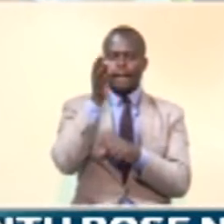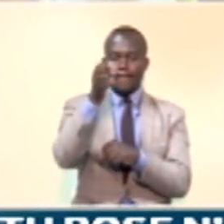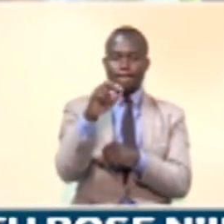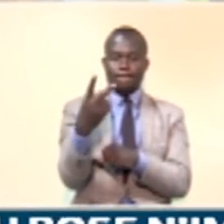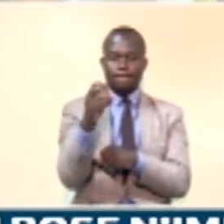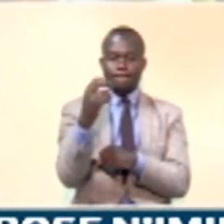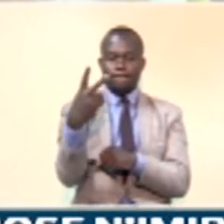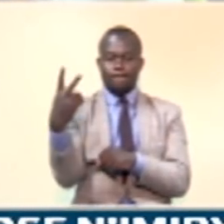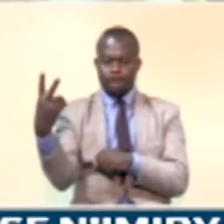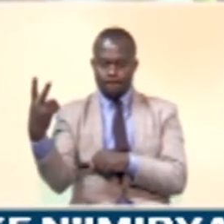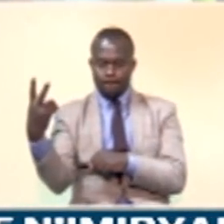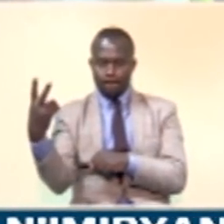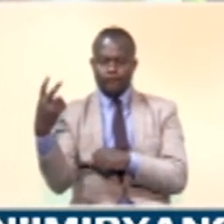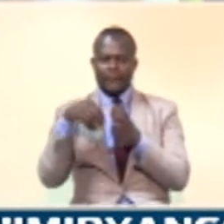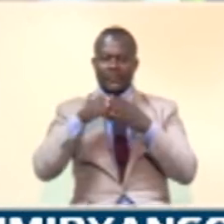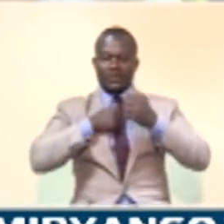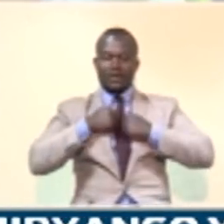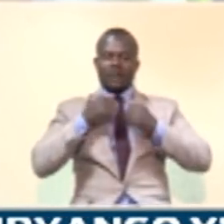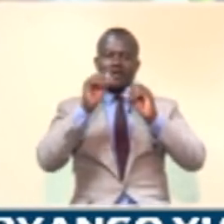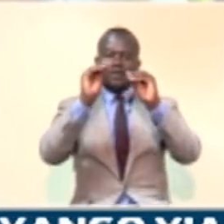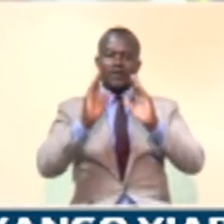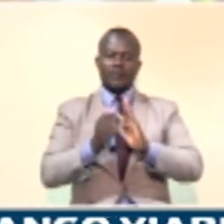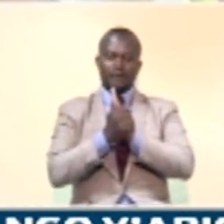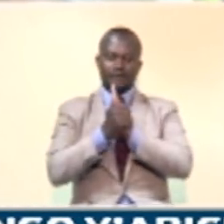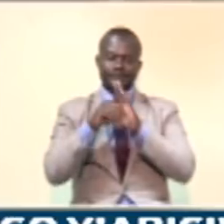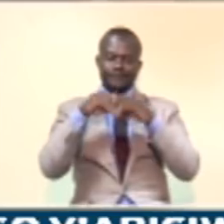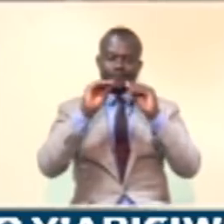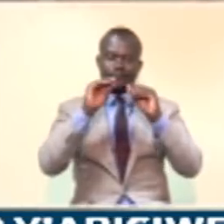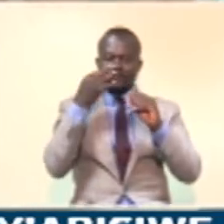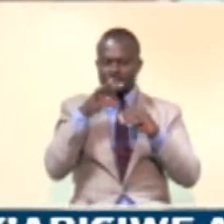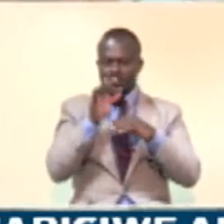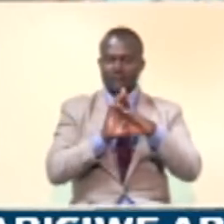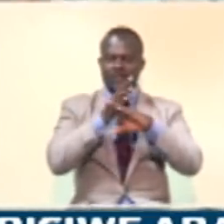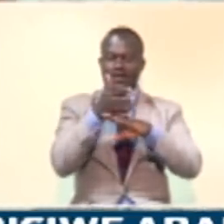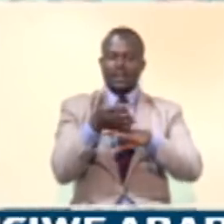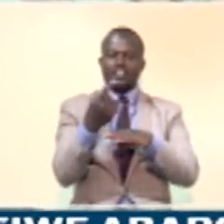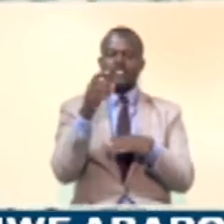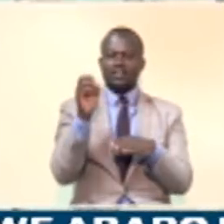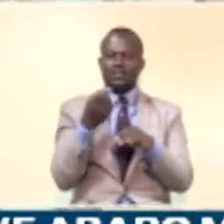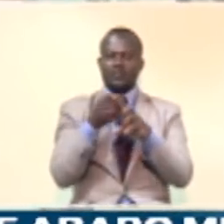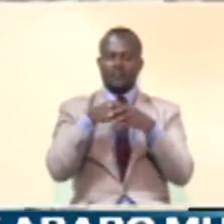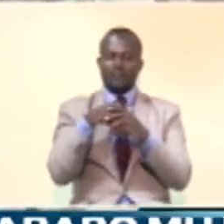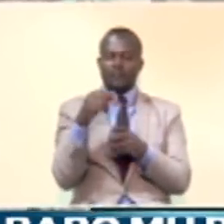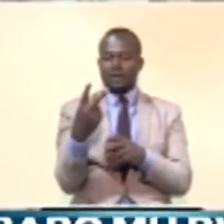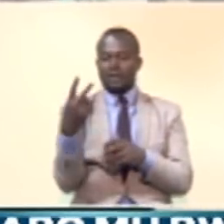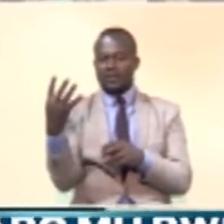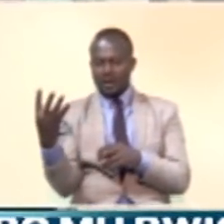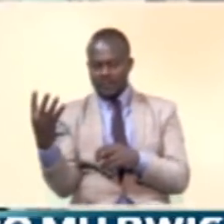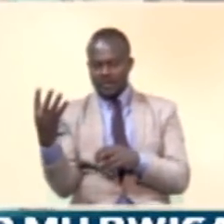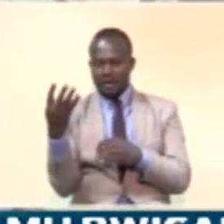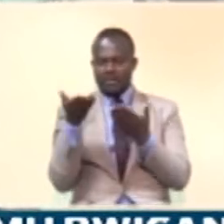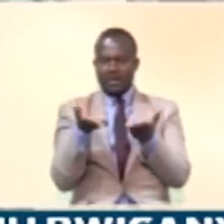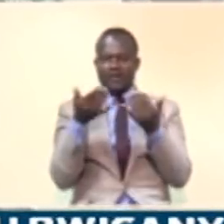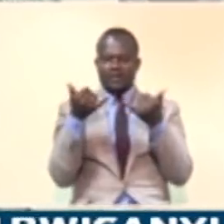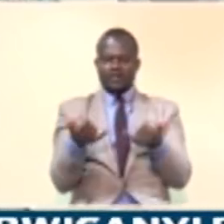w'ibihumbi 2022 mu Rwanda hazaba hari abarimu b'inzobere mu kwigisha igifaransa bakaba kabijana bavuye kuri 24 bahari muri